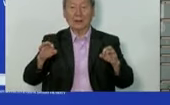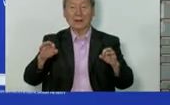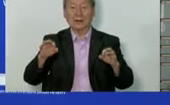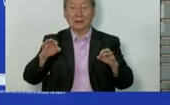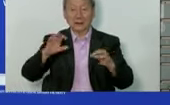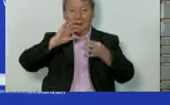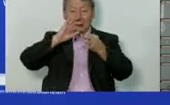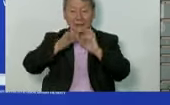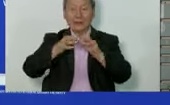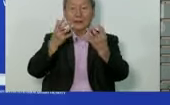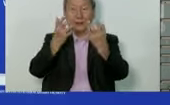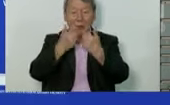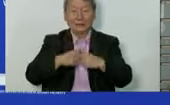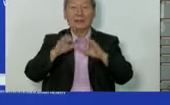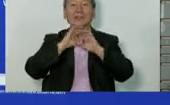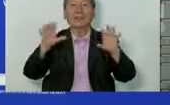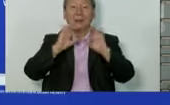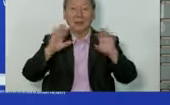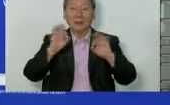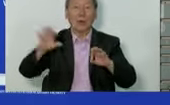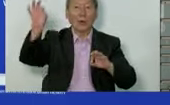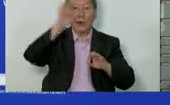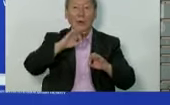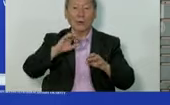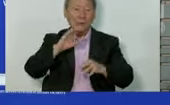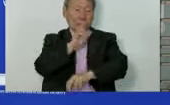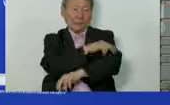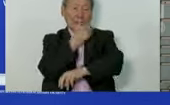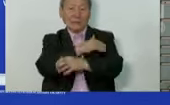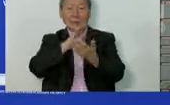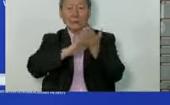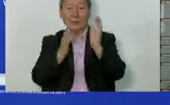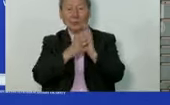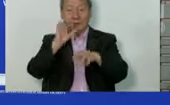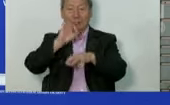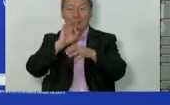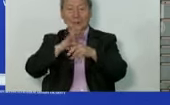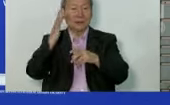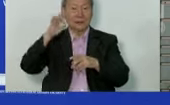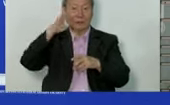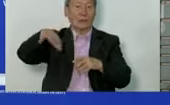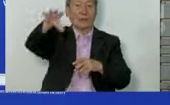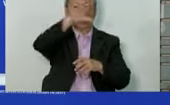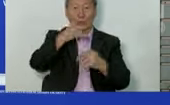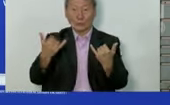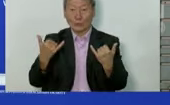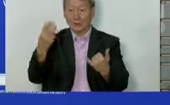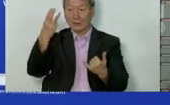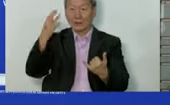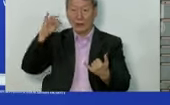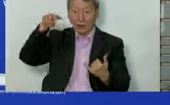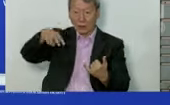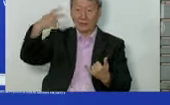Позвольте остановиться на статистической информации по эпидемиологической ситуации COVID-19 в Кыргызской республике на 3